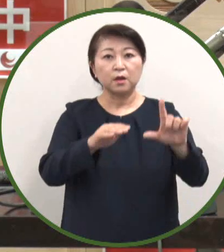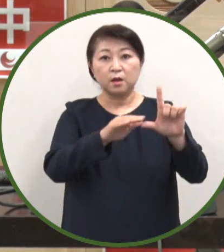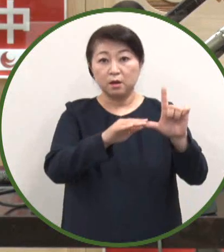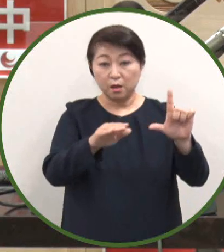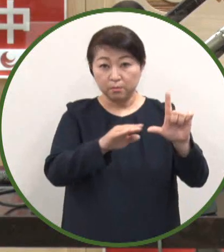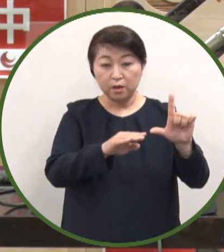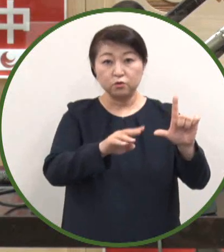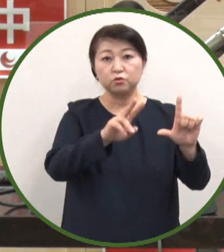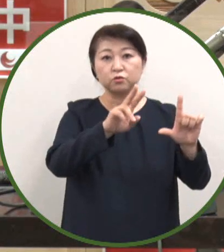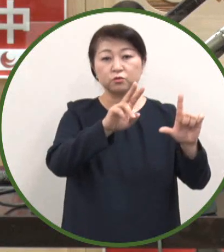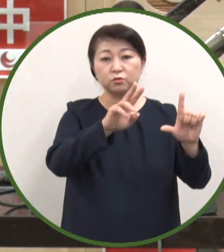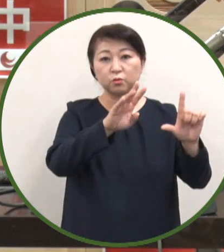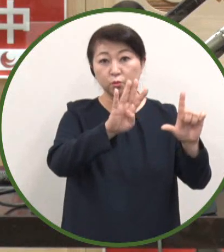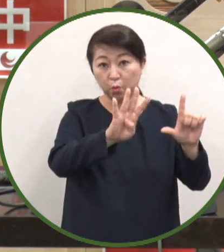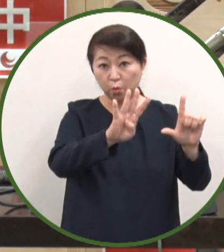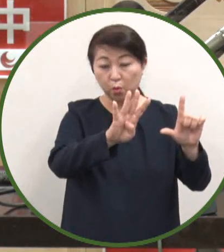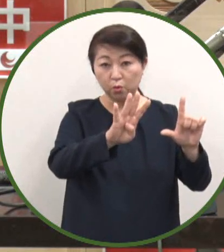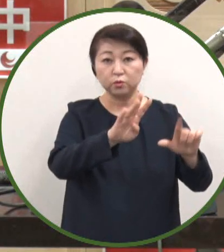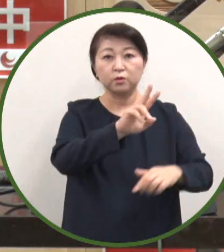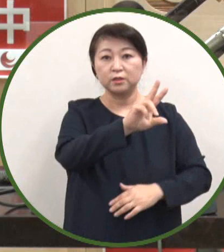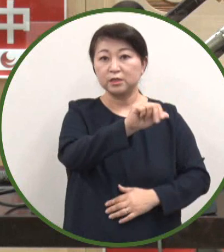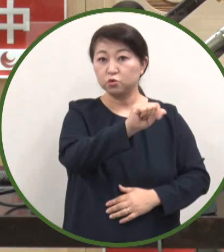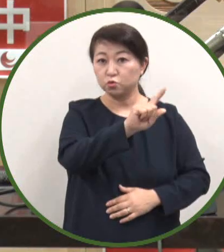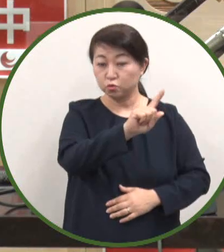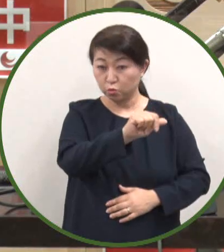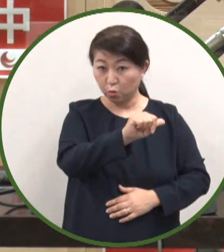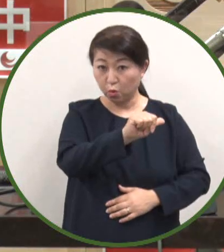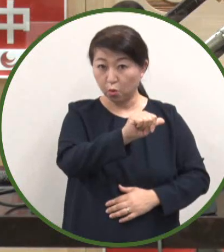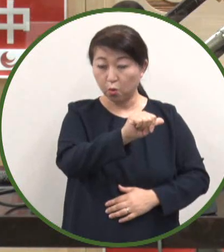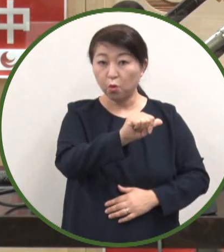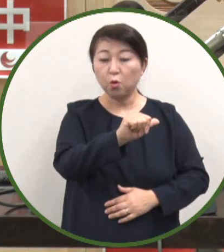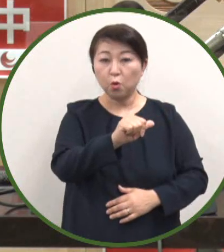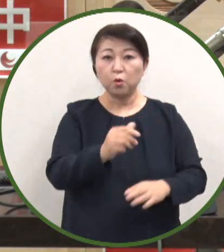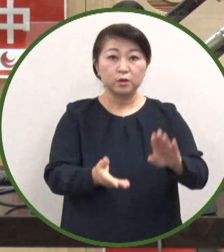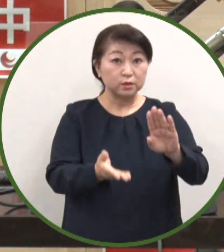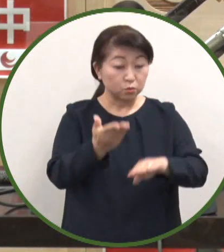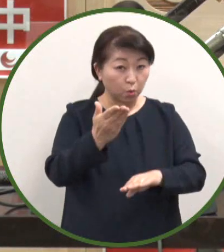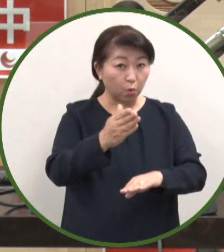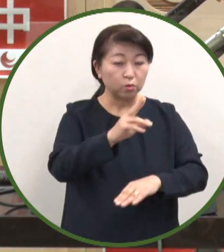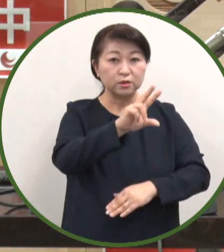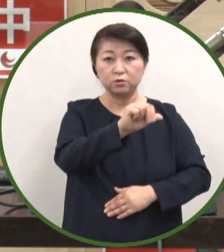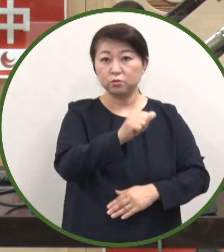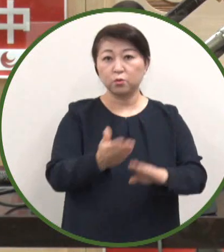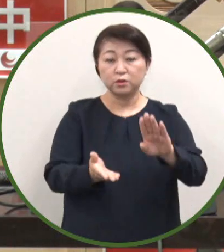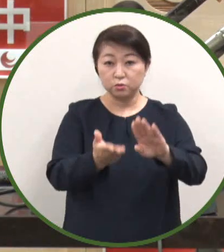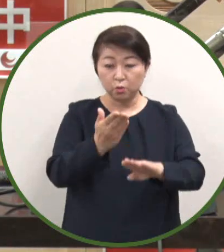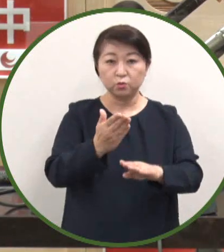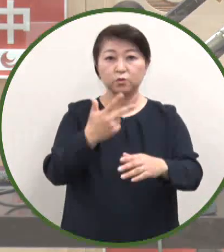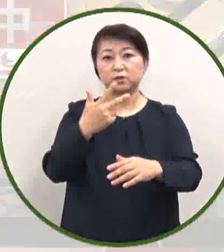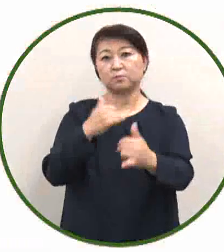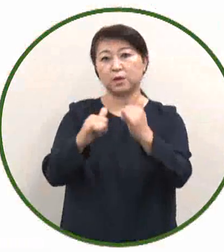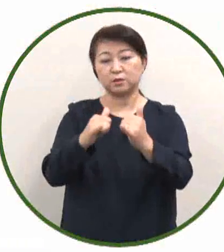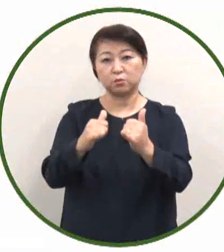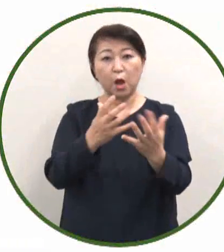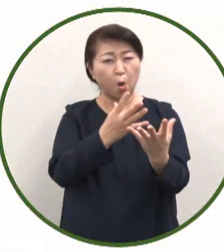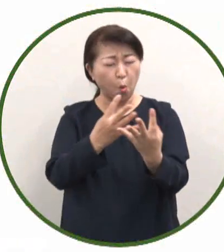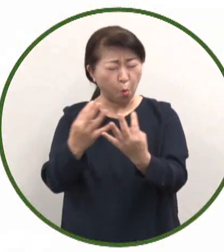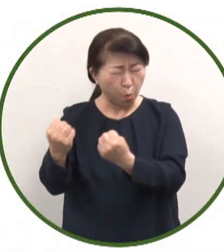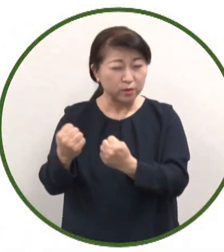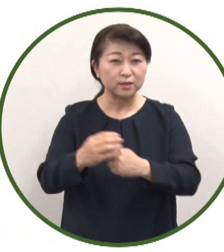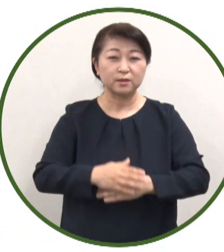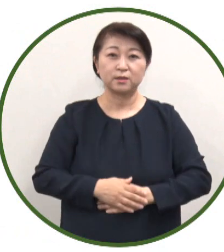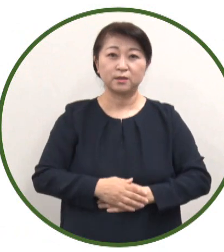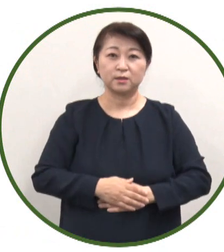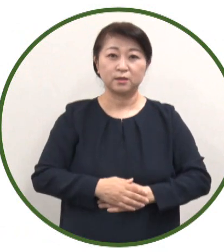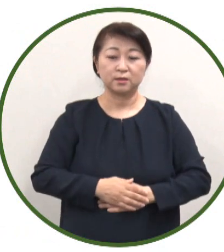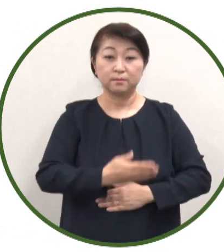ますが、ステージ4の目安となる25以上となる市町が多くなっております。こちらの